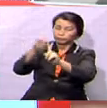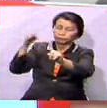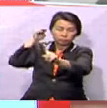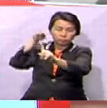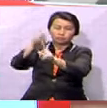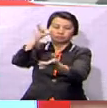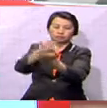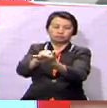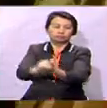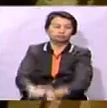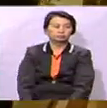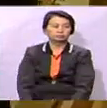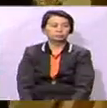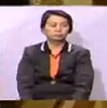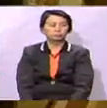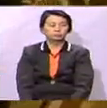tersebut.